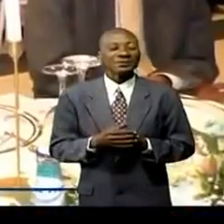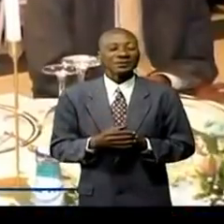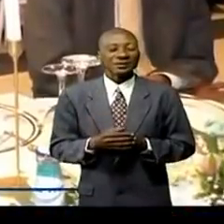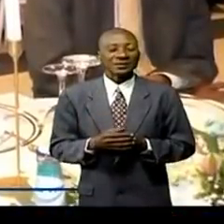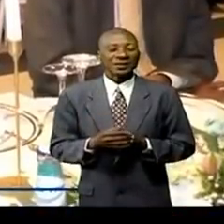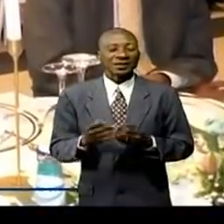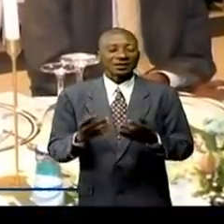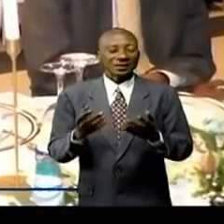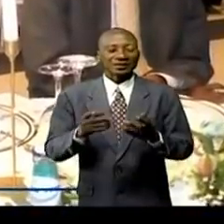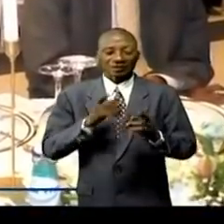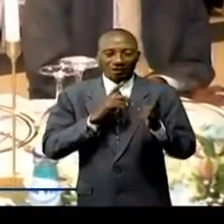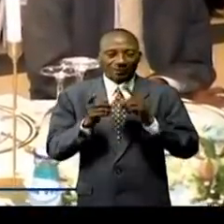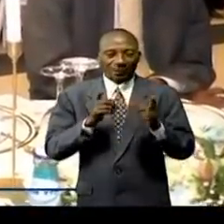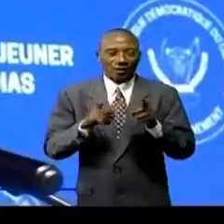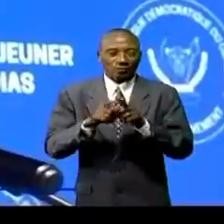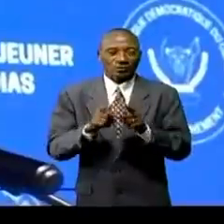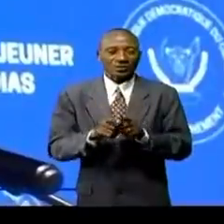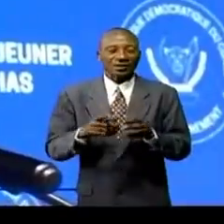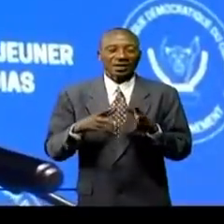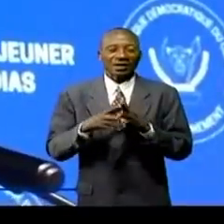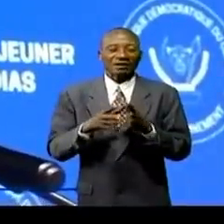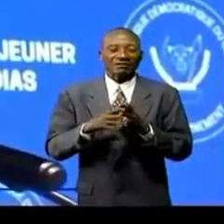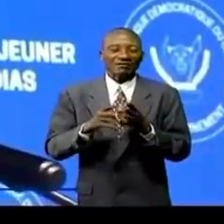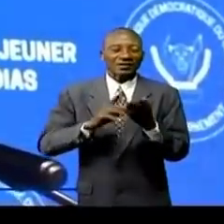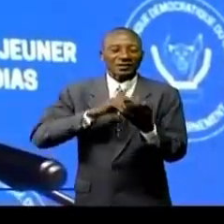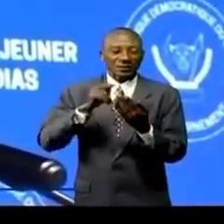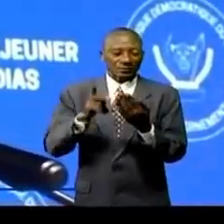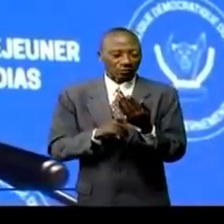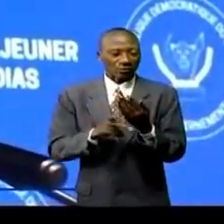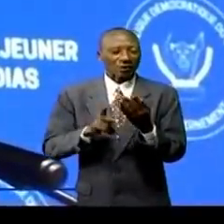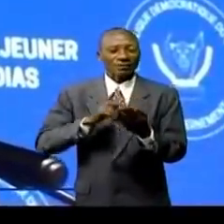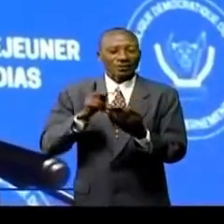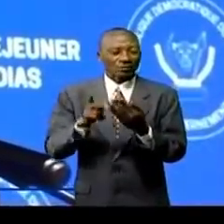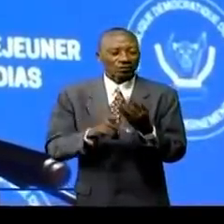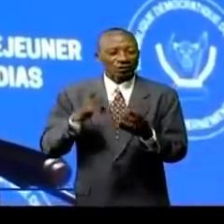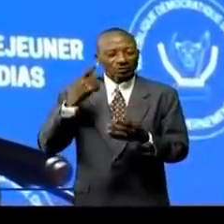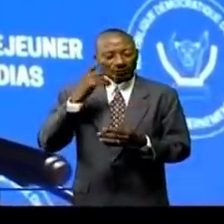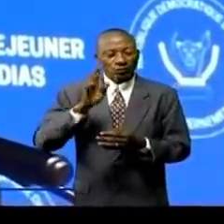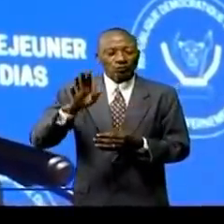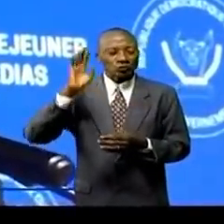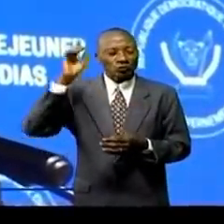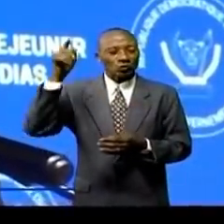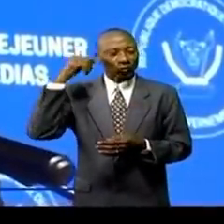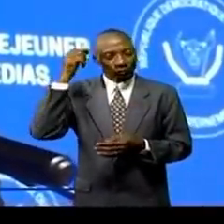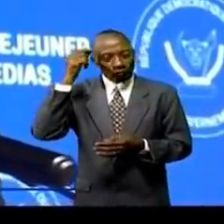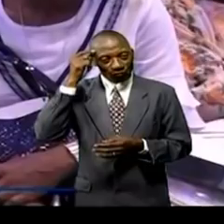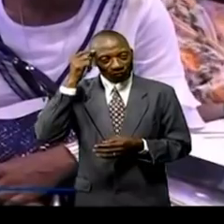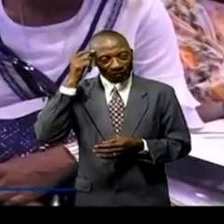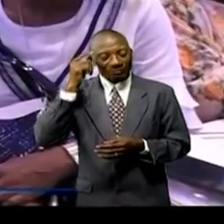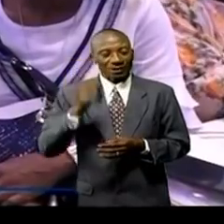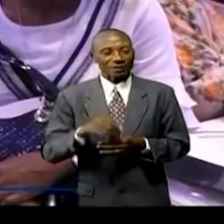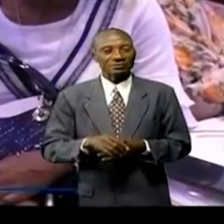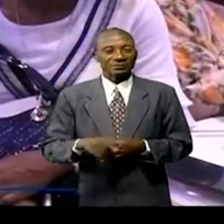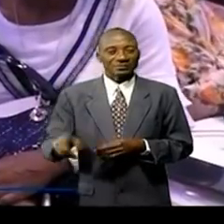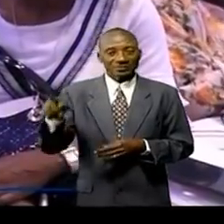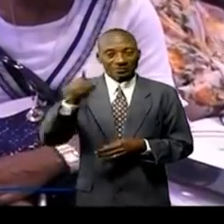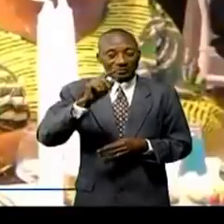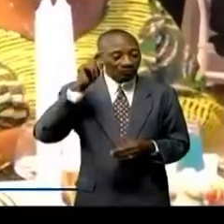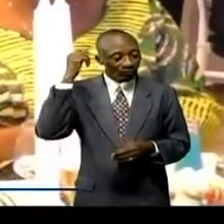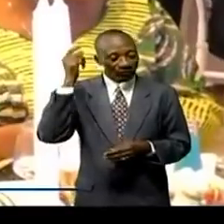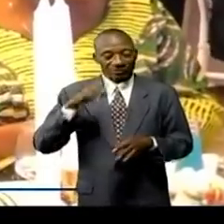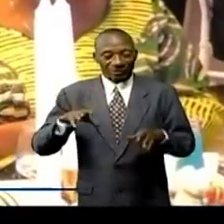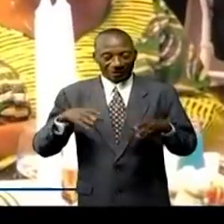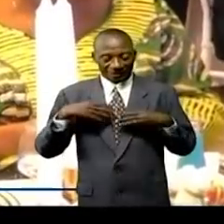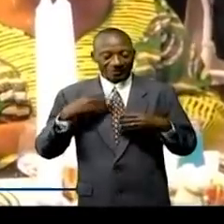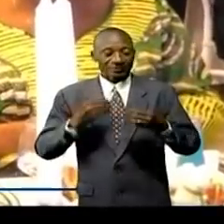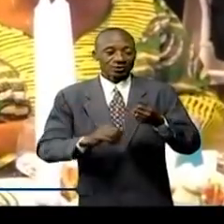revenir sur les grands axes de programme d'action de son gouvernement. Cela avant de réitérer son engagement à accompagner la presse dans